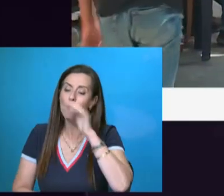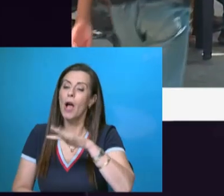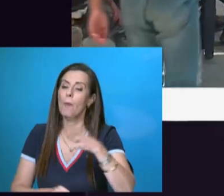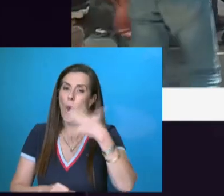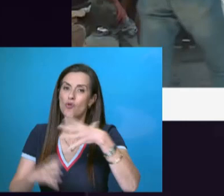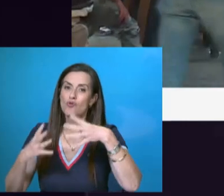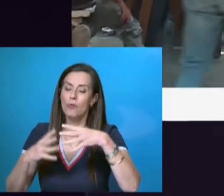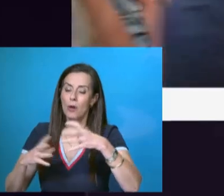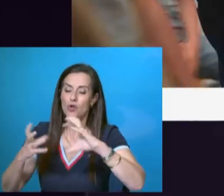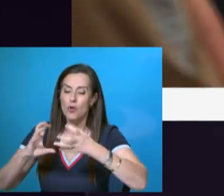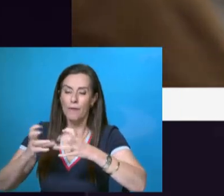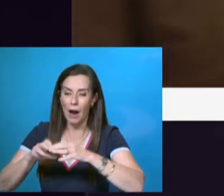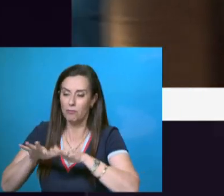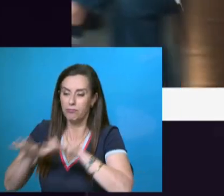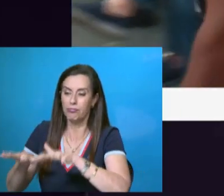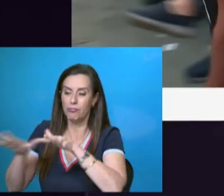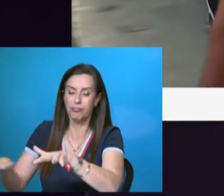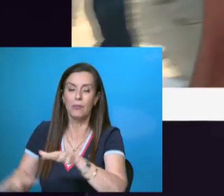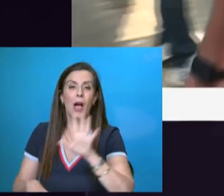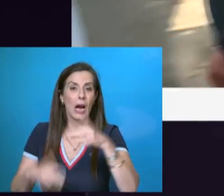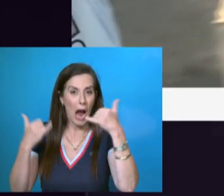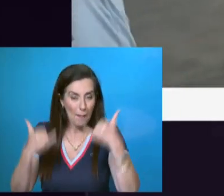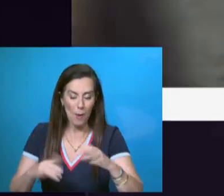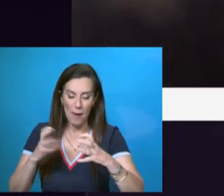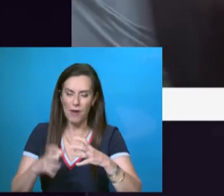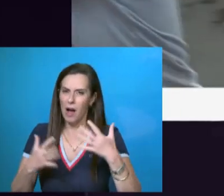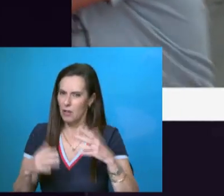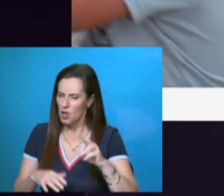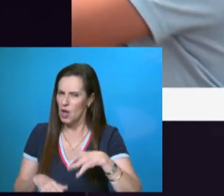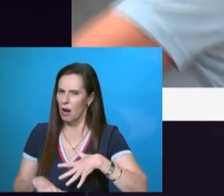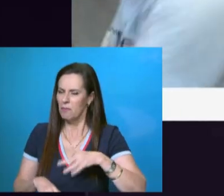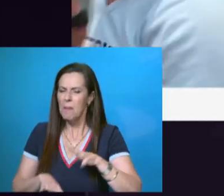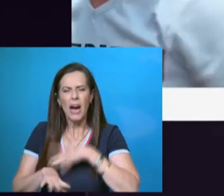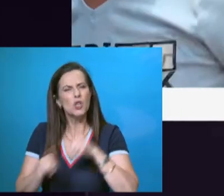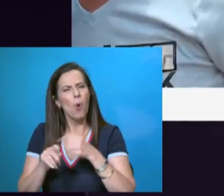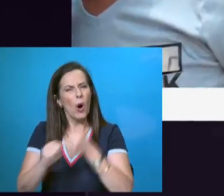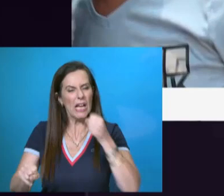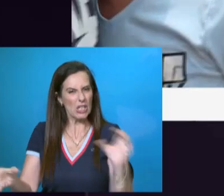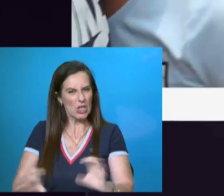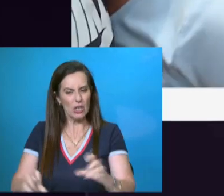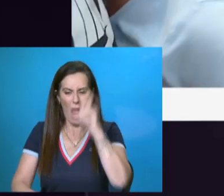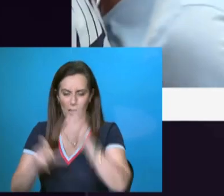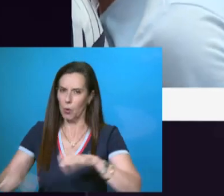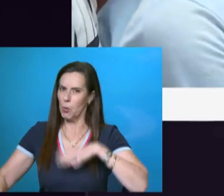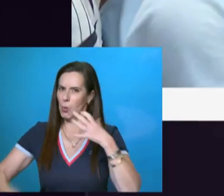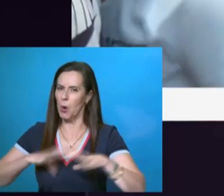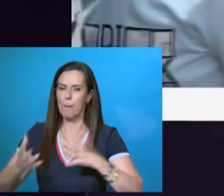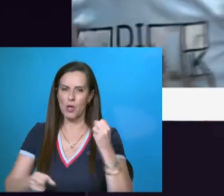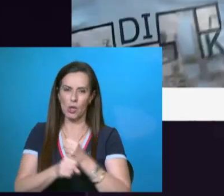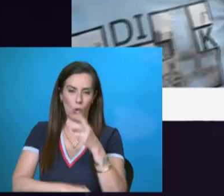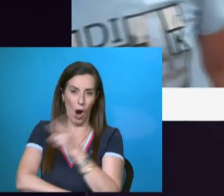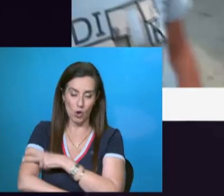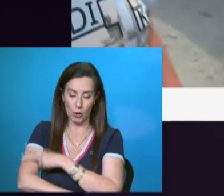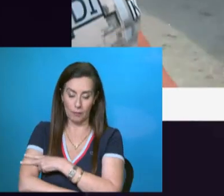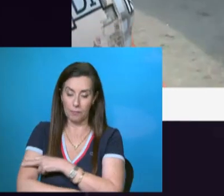ירושלים, וגם היום כשאנחנו היינו בכפר, אווירה מתוחה מאוד, כעס גדול מצד תושבי הכפר על היחס של השוטרים כלפיהם באותו